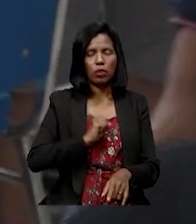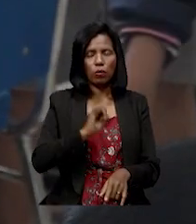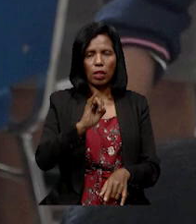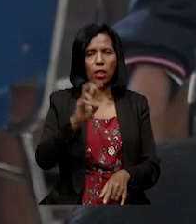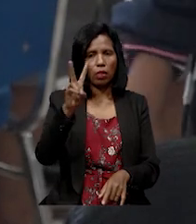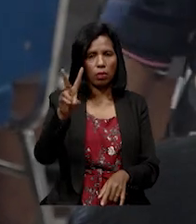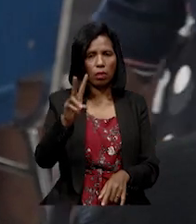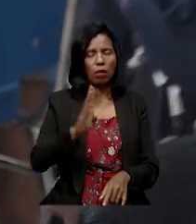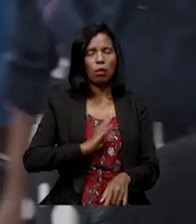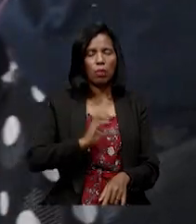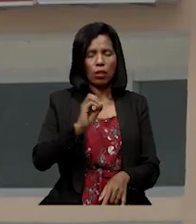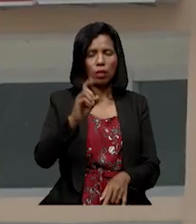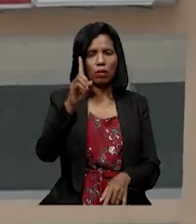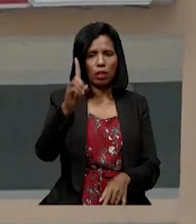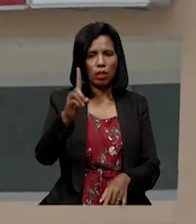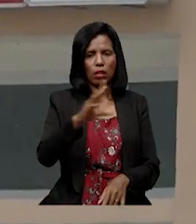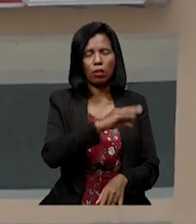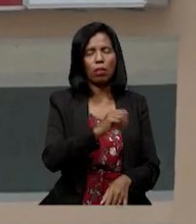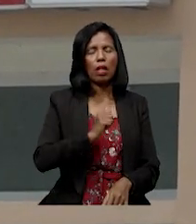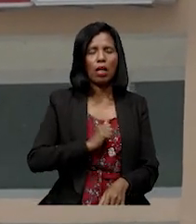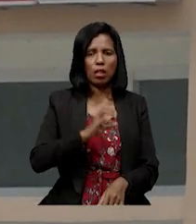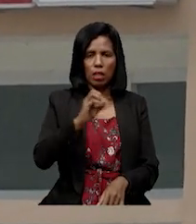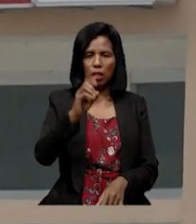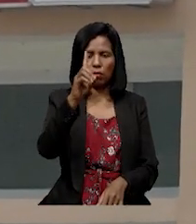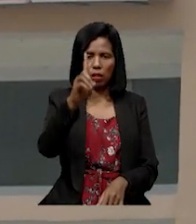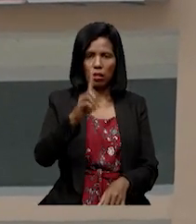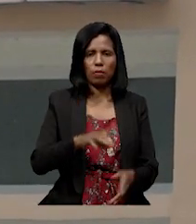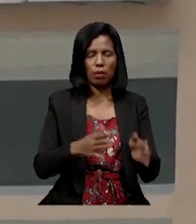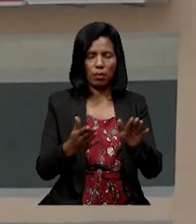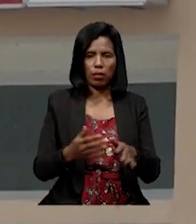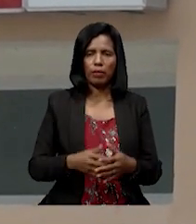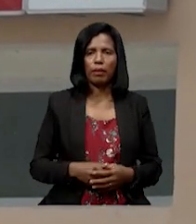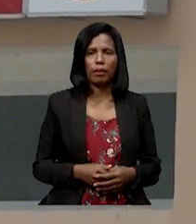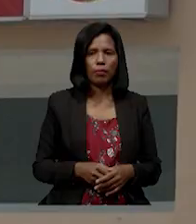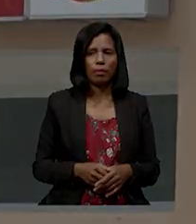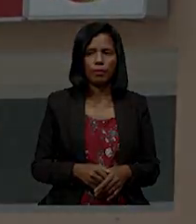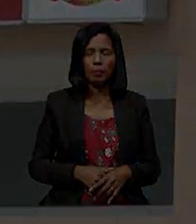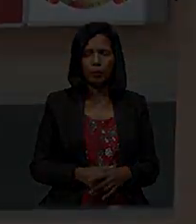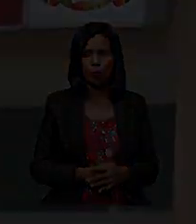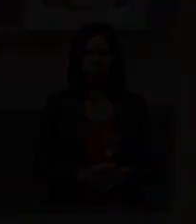nainrua Bobonaru nain ida, Noainaru ida. Efigenia Babu, Lamberto da Silva, GMN.